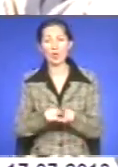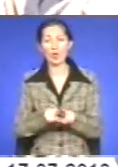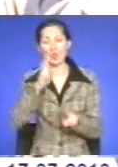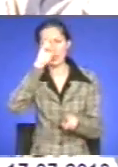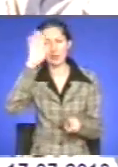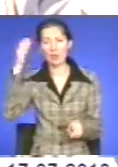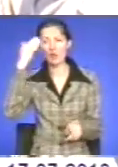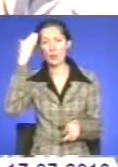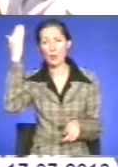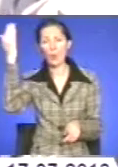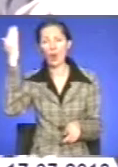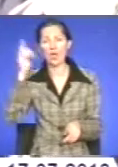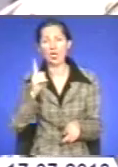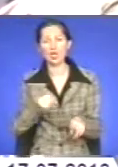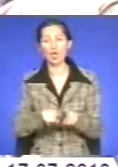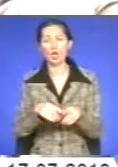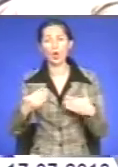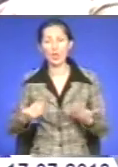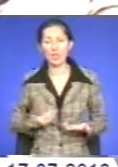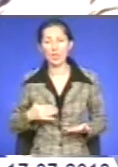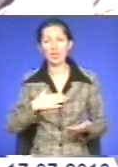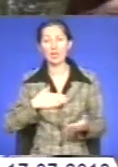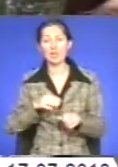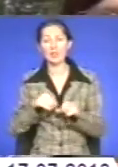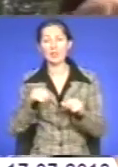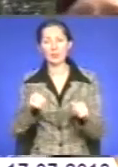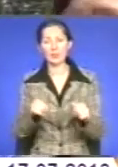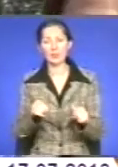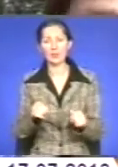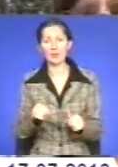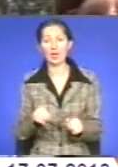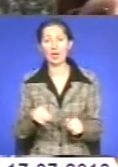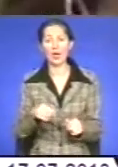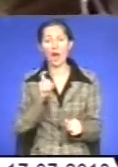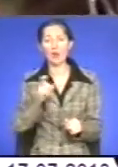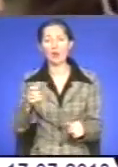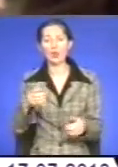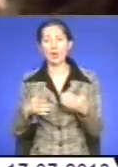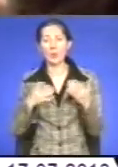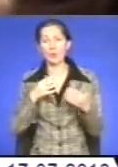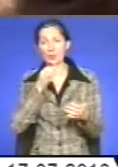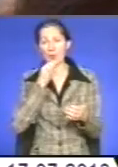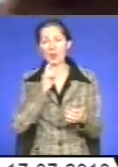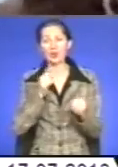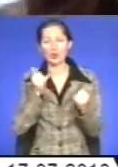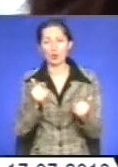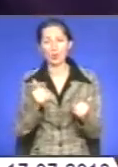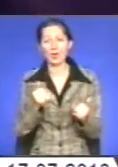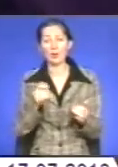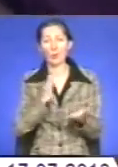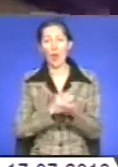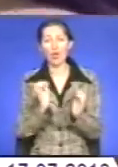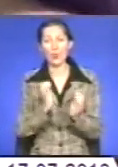славити Бога і що таке жити на нашій землі. Криворожани у захваті, що тепер всі містяни мають оберіг.